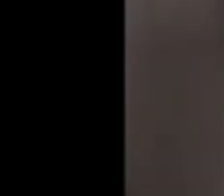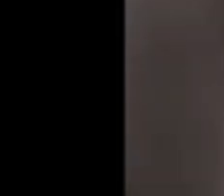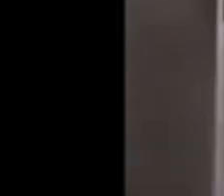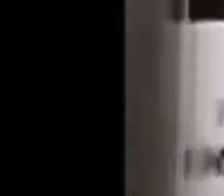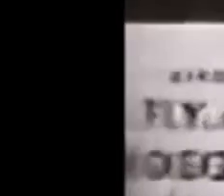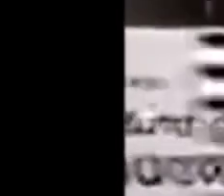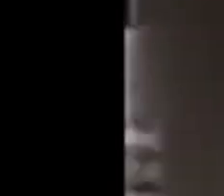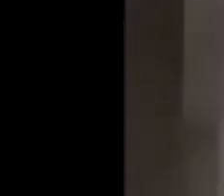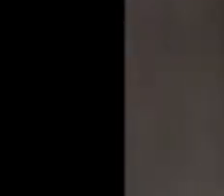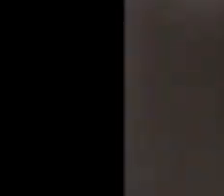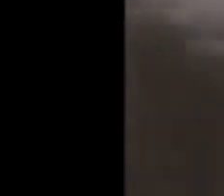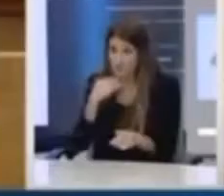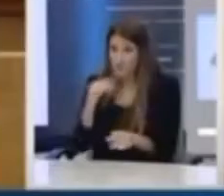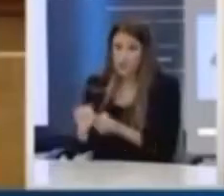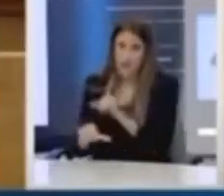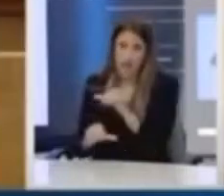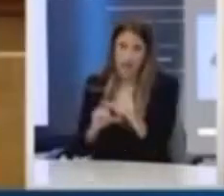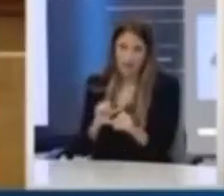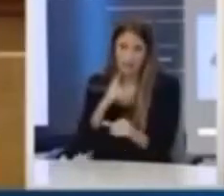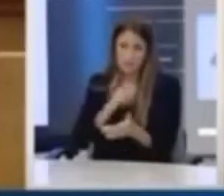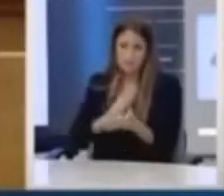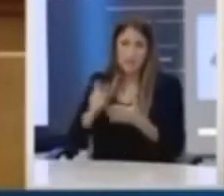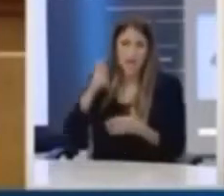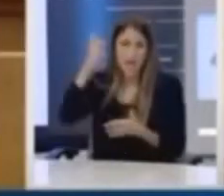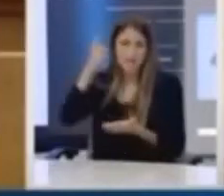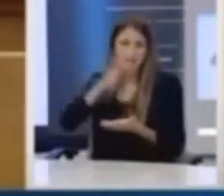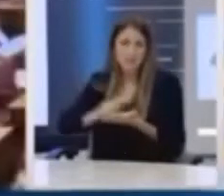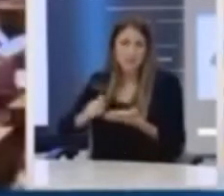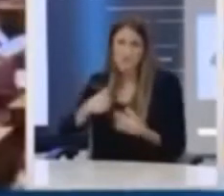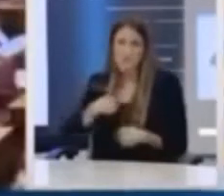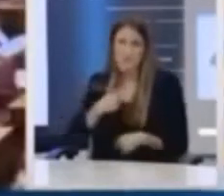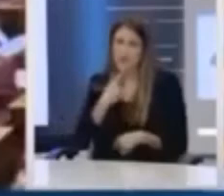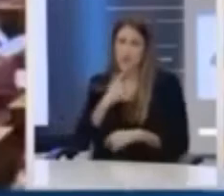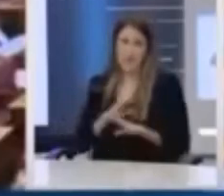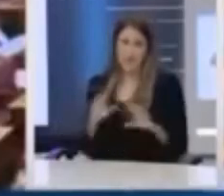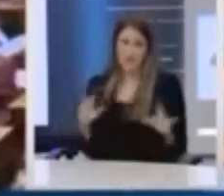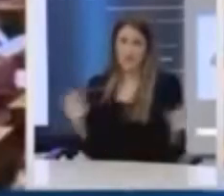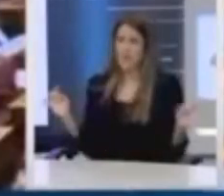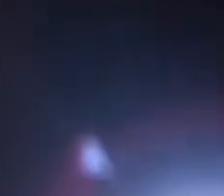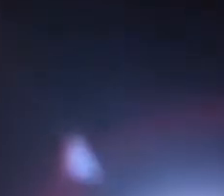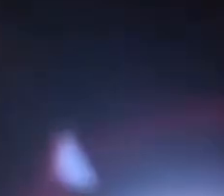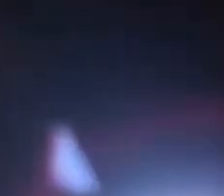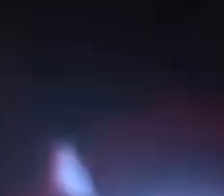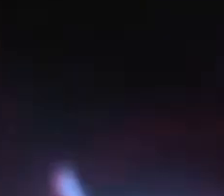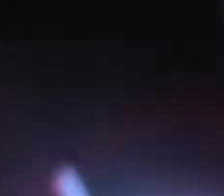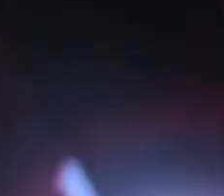Πήγα στον κόπο να μιλήσω με έναν από αυτούς.